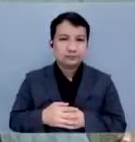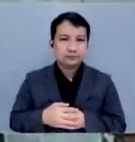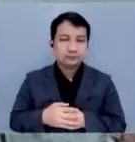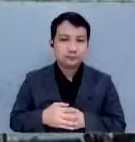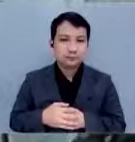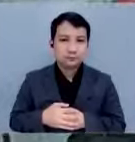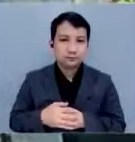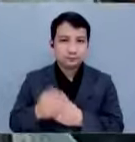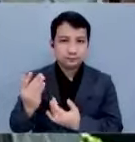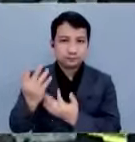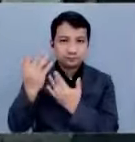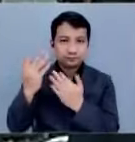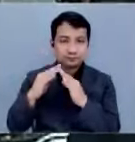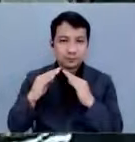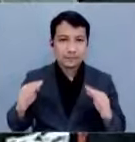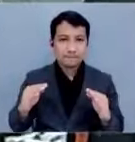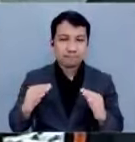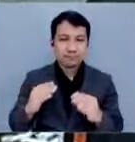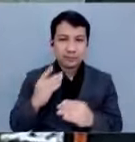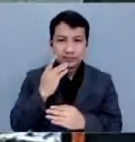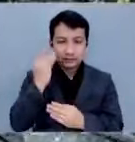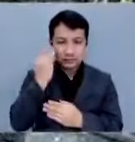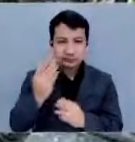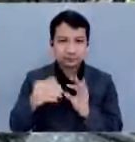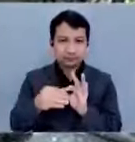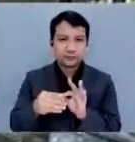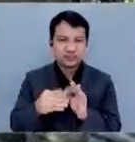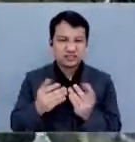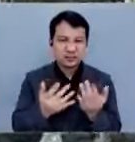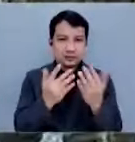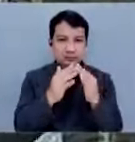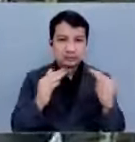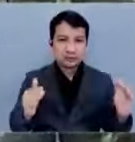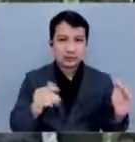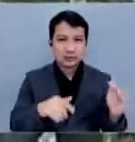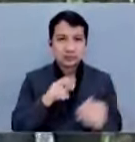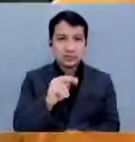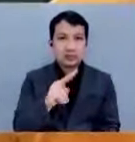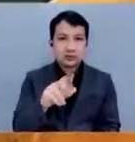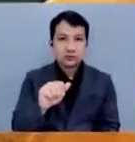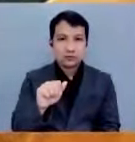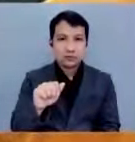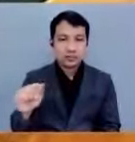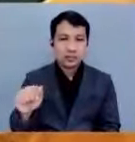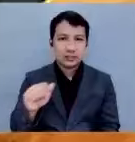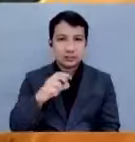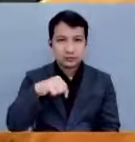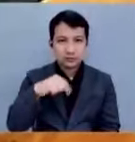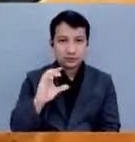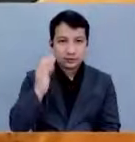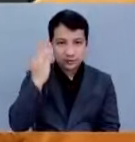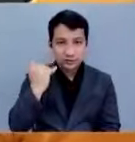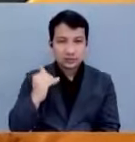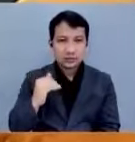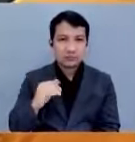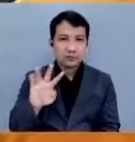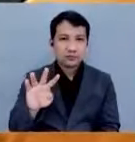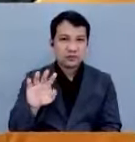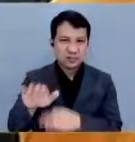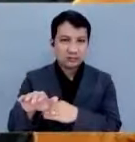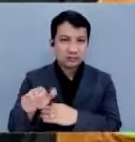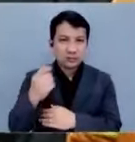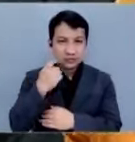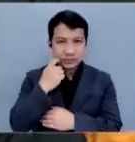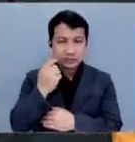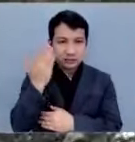Sunog sa bodega ng mga plastic naman ang nirespondehan ng mga bombero sa Novaliches, Quezon City. Pasado alas 4 ng umaga kanina nang